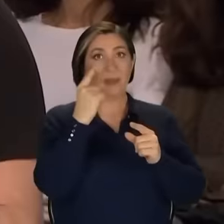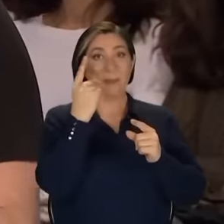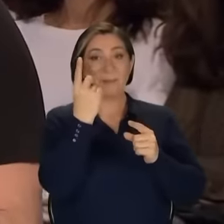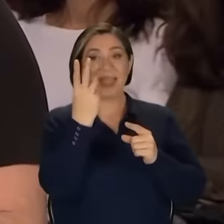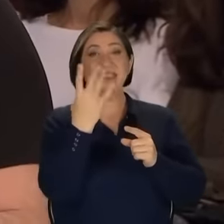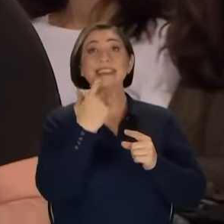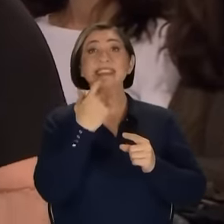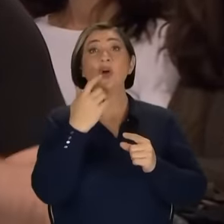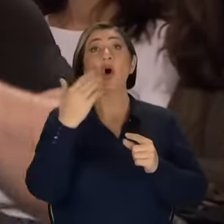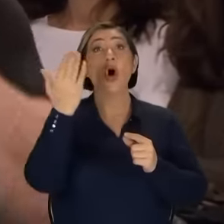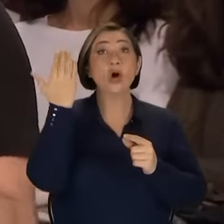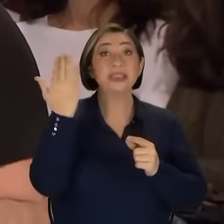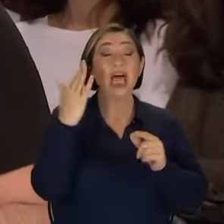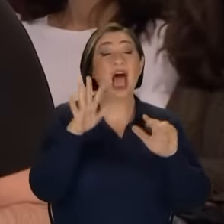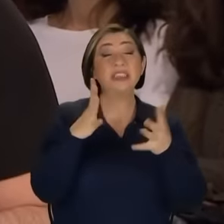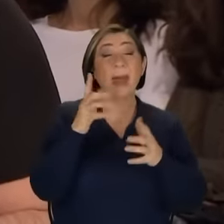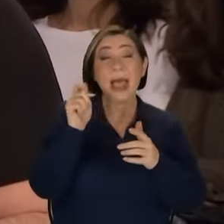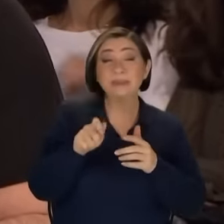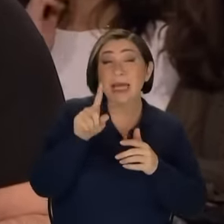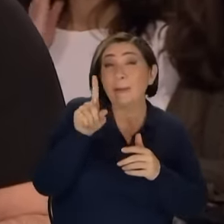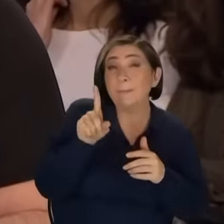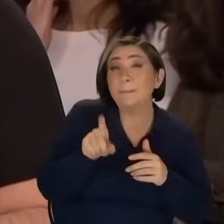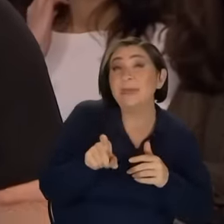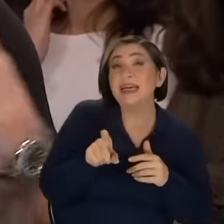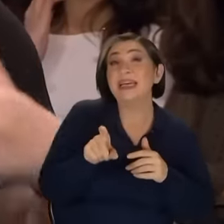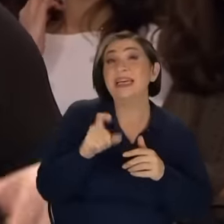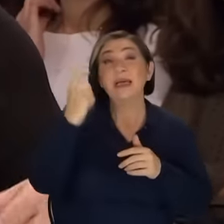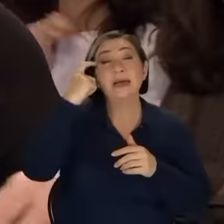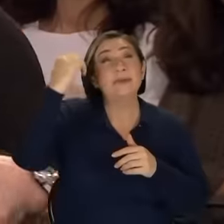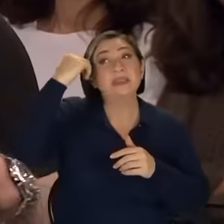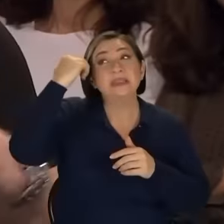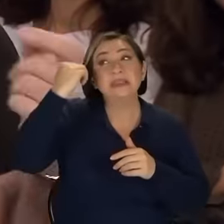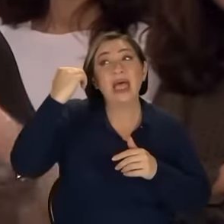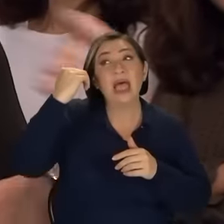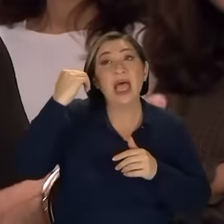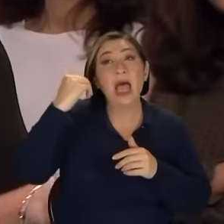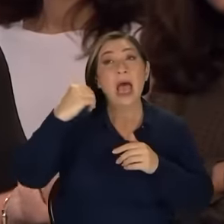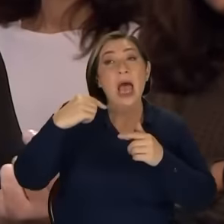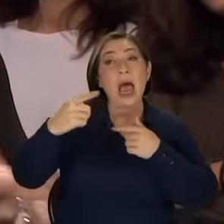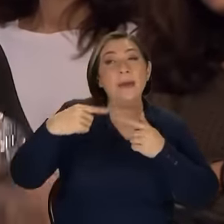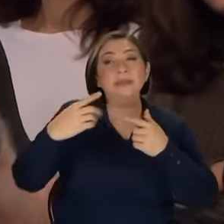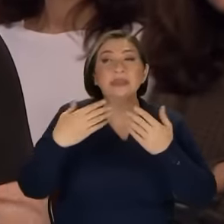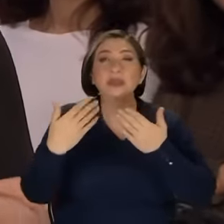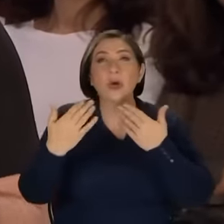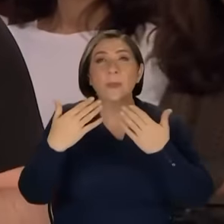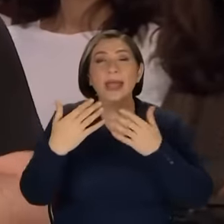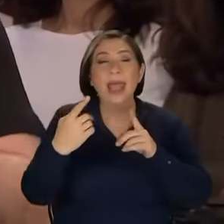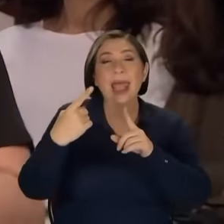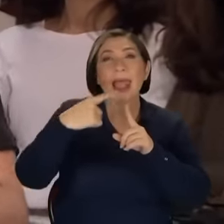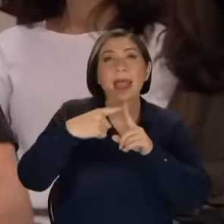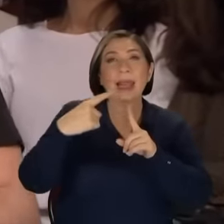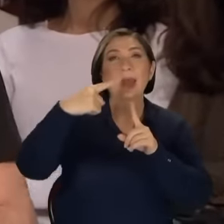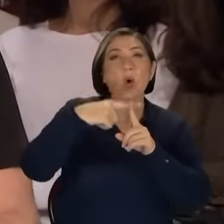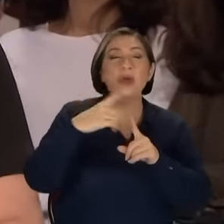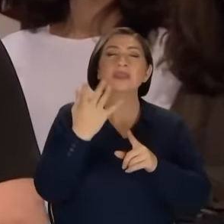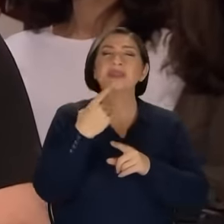birkaç yıl öncesinden acaba yapsak mı diye zihnimizin bir kenarında aramızda konuşurken etleniyor. Ve